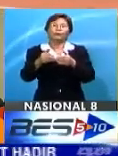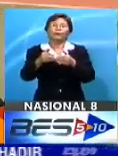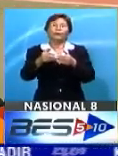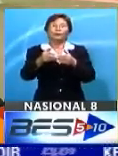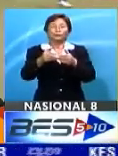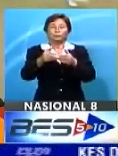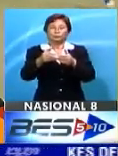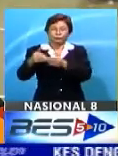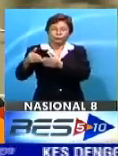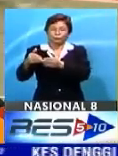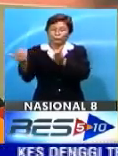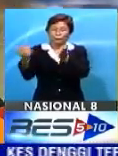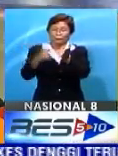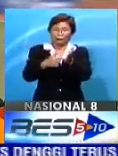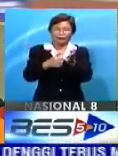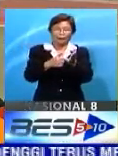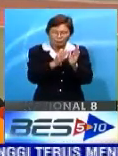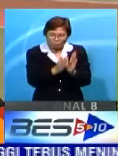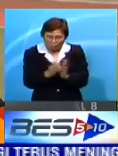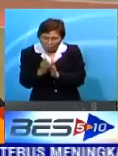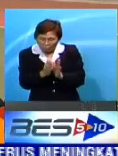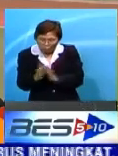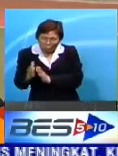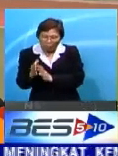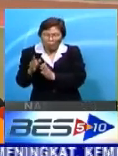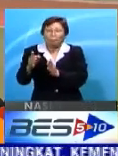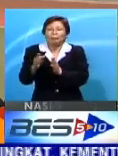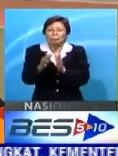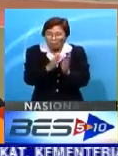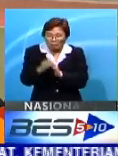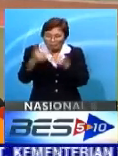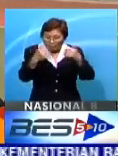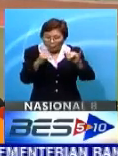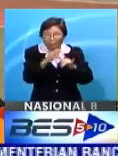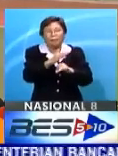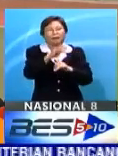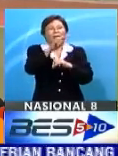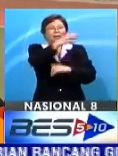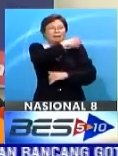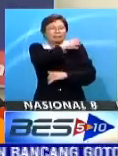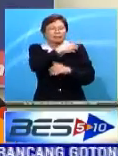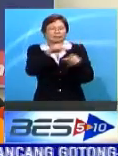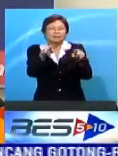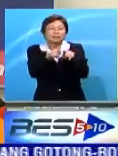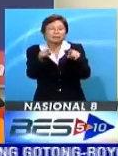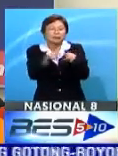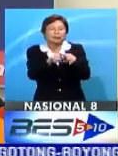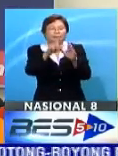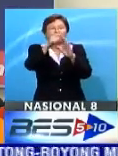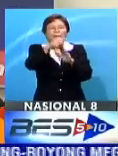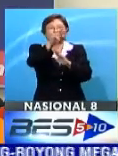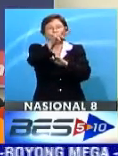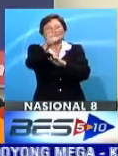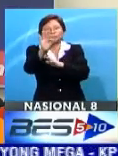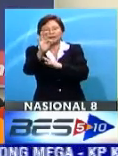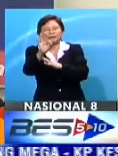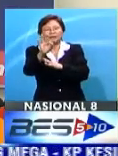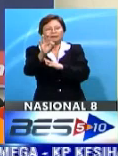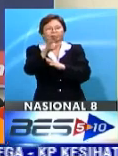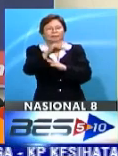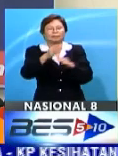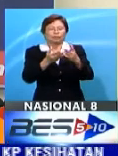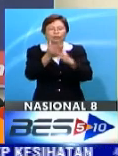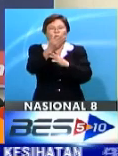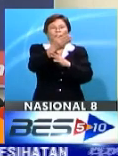Muhammad Damaraj Abdullah memperkemaskan rentak dan kapten pasukan Muhammad Razi Abdul Rahim berjaya menyamakan kedudukan di minit ke-29 juga